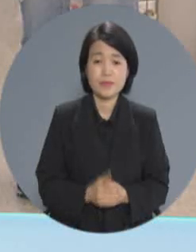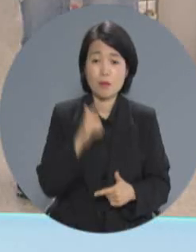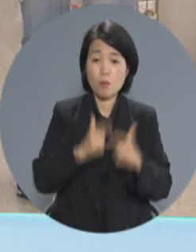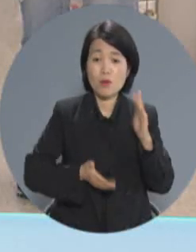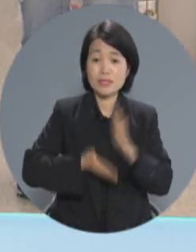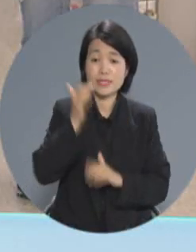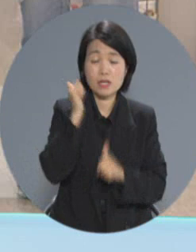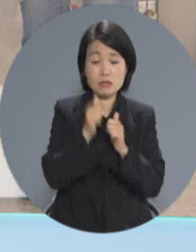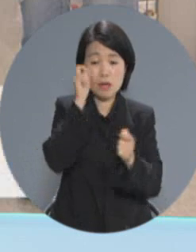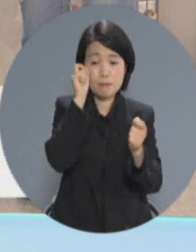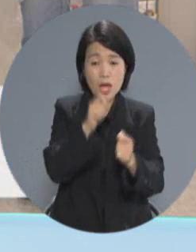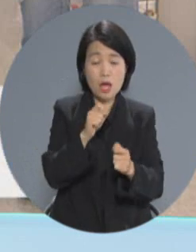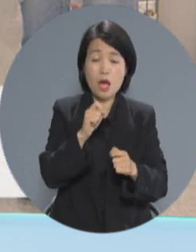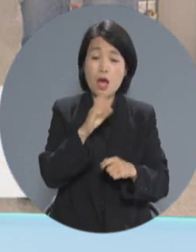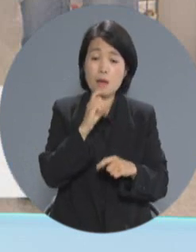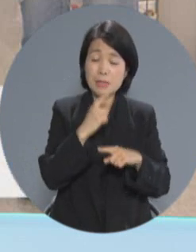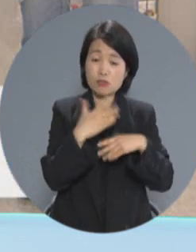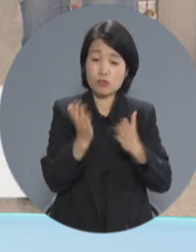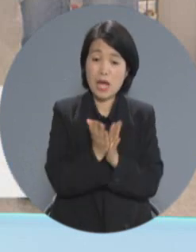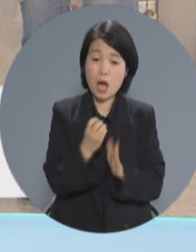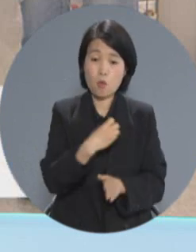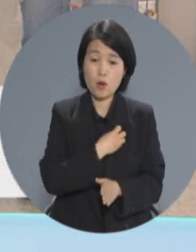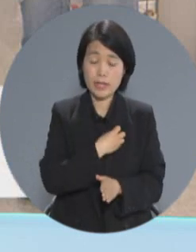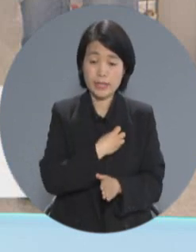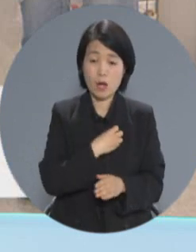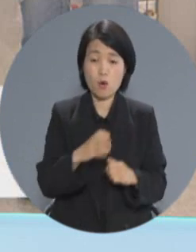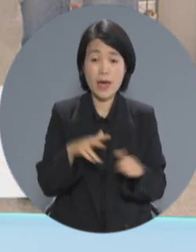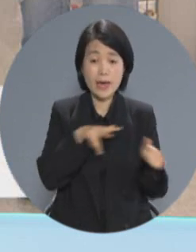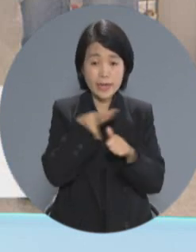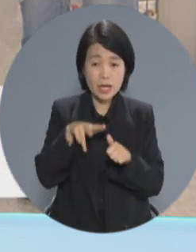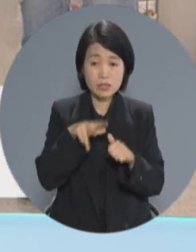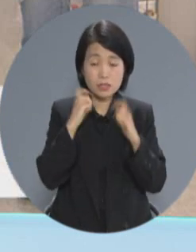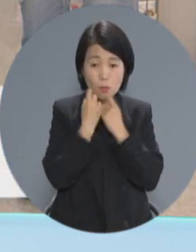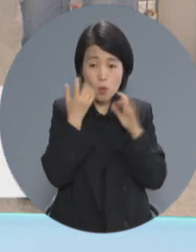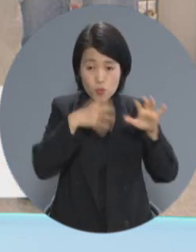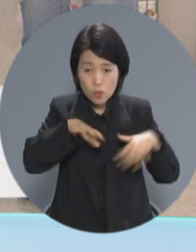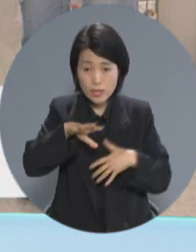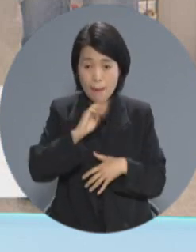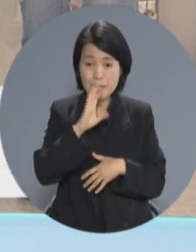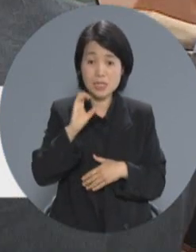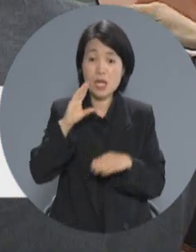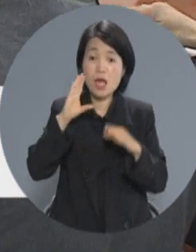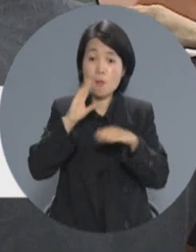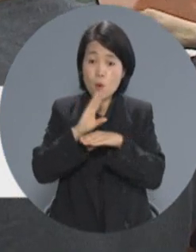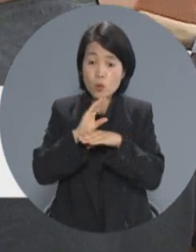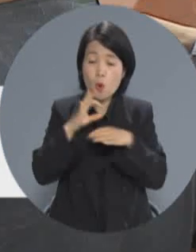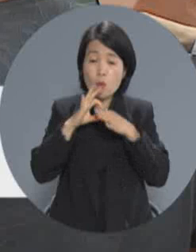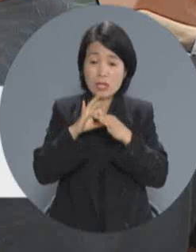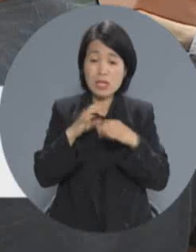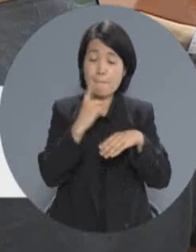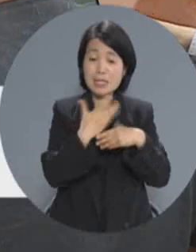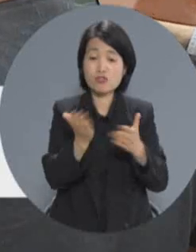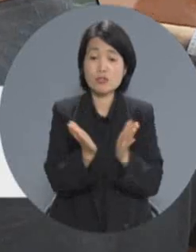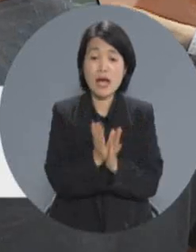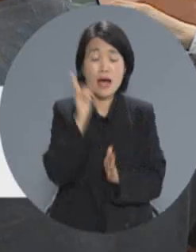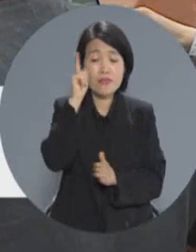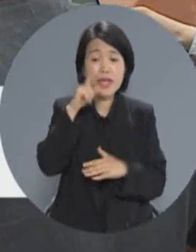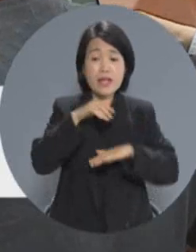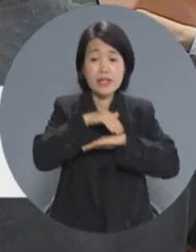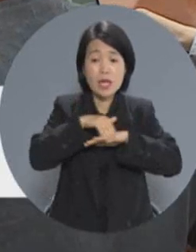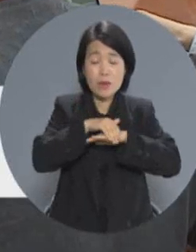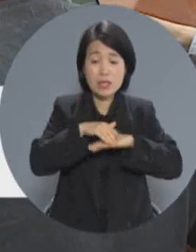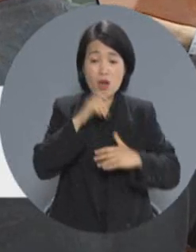목포시장 경선을 앞두고 민주당 권리당원 8천 명의 개인정보가 유출됐다는 MBC 보도와 관련해 더불어민주당은 내일로